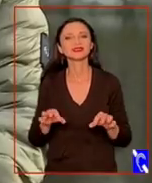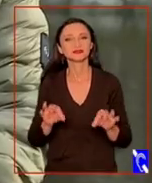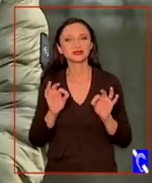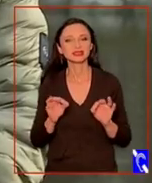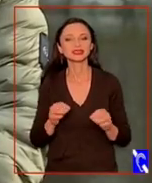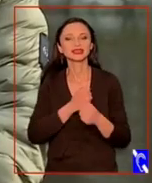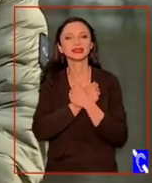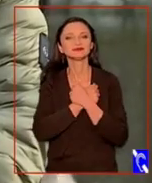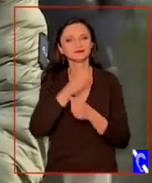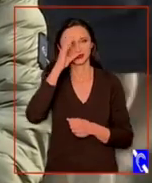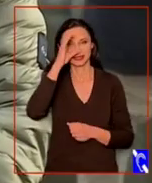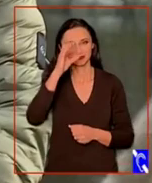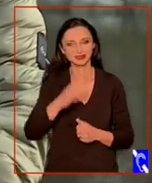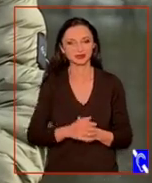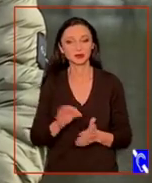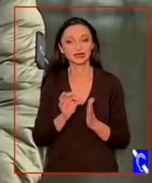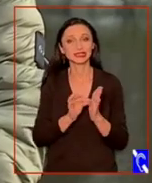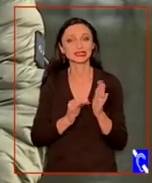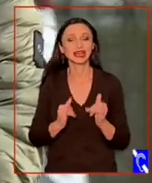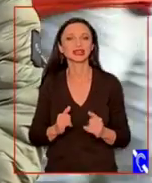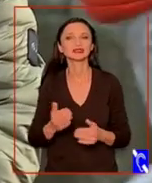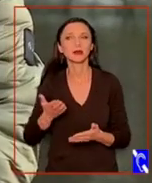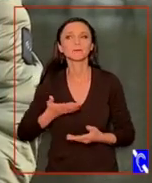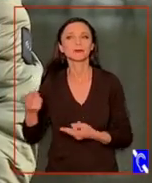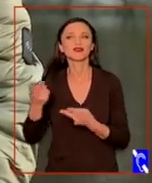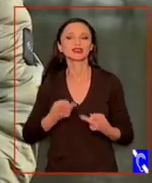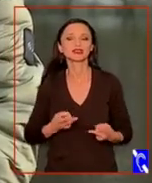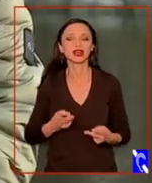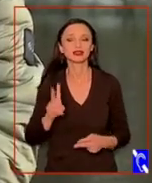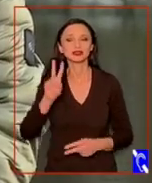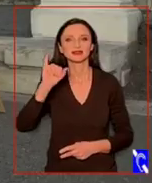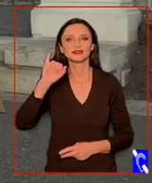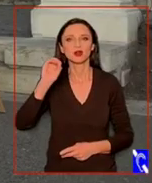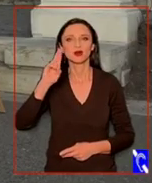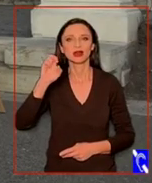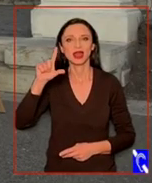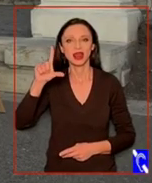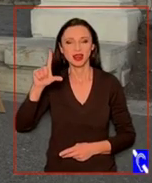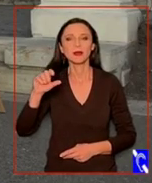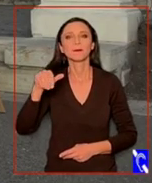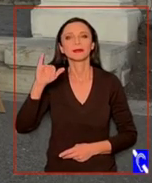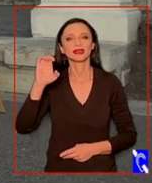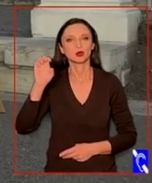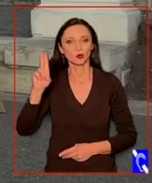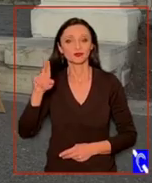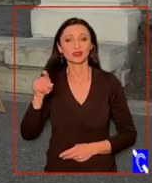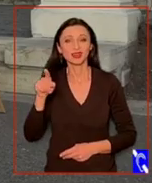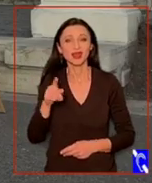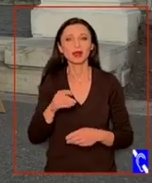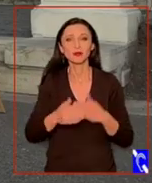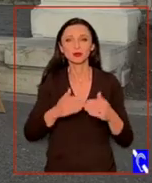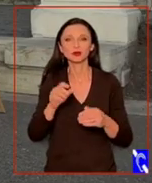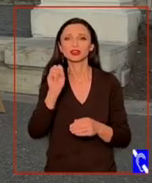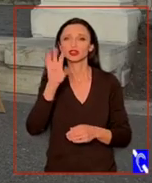Bine v-am găsit, stimați telespectatori! În ediția de astăzi îl am ca invitat pe Viorel Micu, cel care timp